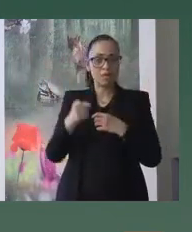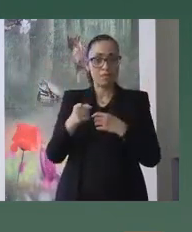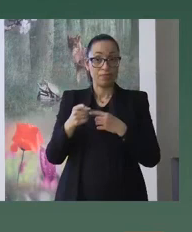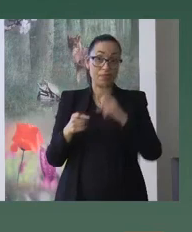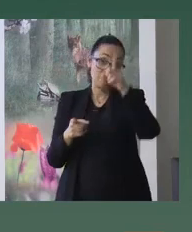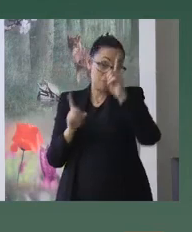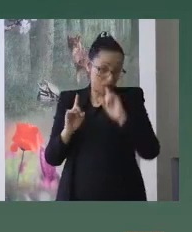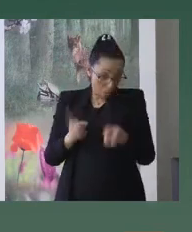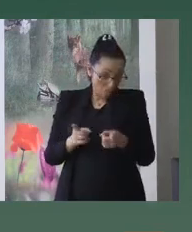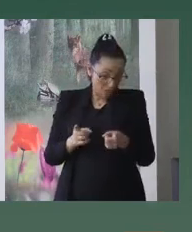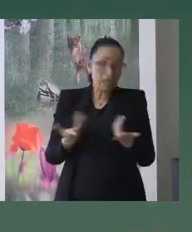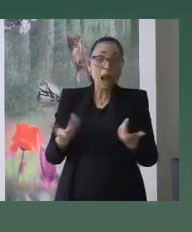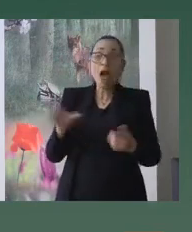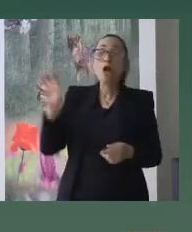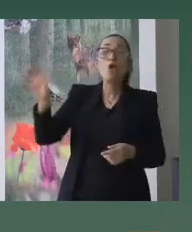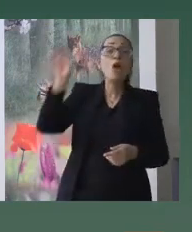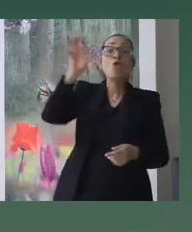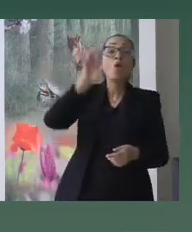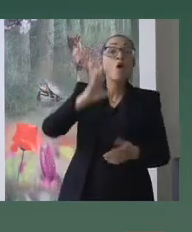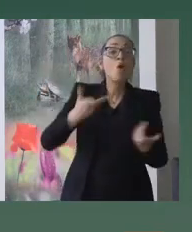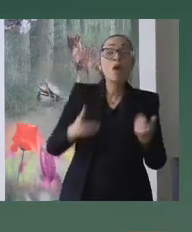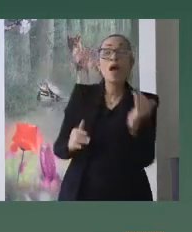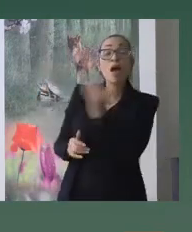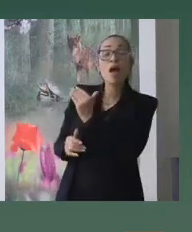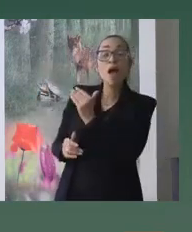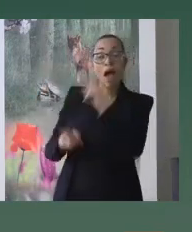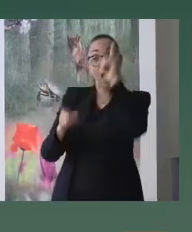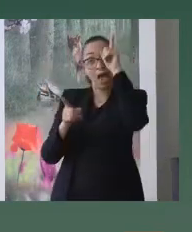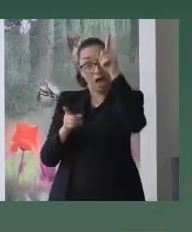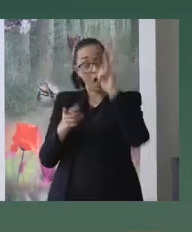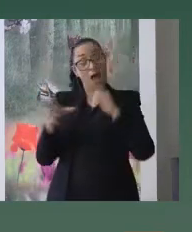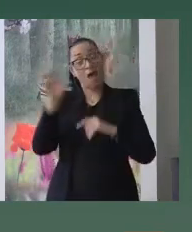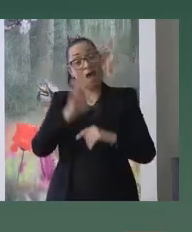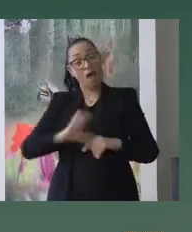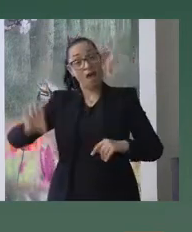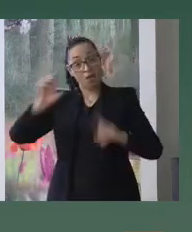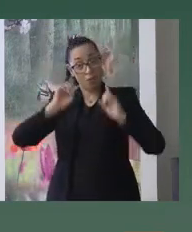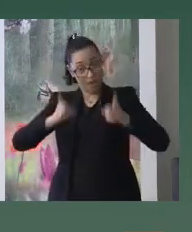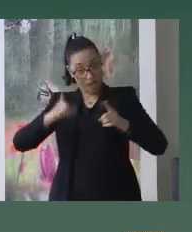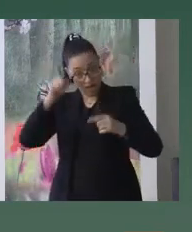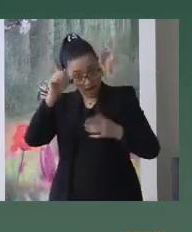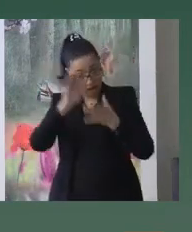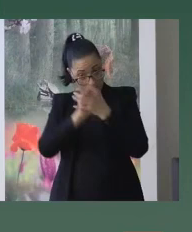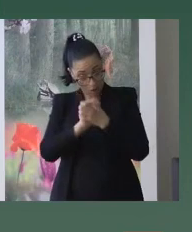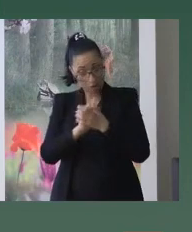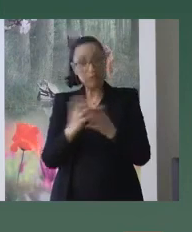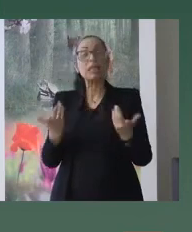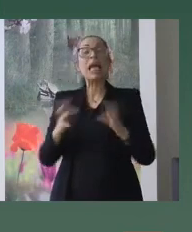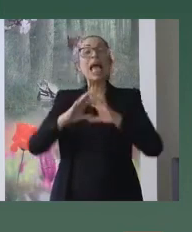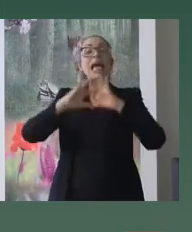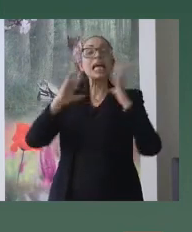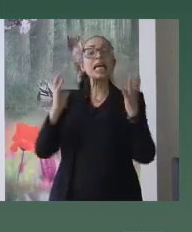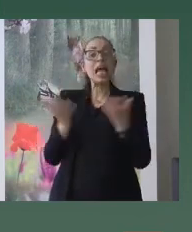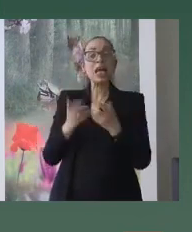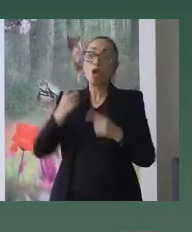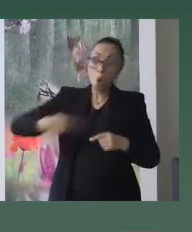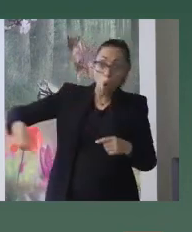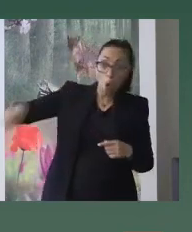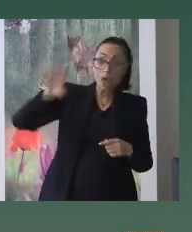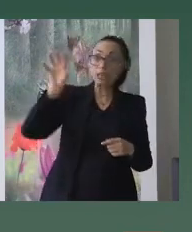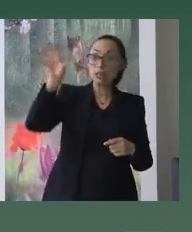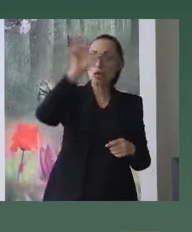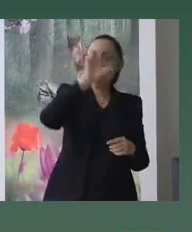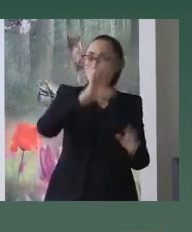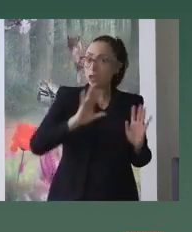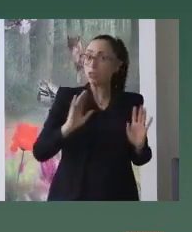αποφάσισε, αναχώρα θέλω να το πω. Πώς αποφάσισε? Λέω, αυτή την απόφαση την πήρε γενικά για όλες τις. Για όλες τις χώρες. Χώρες